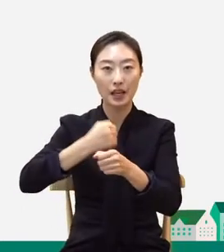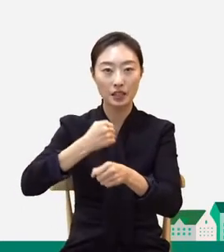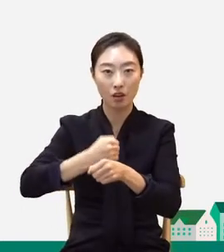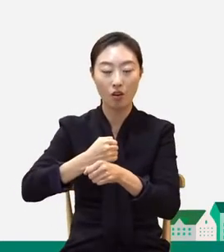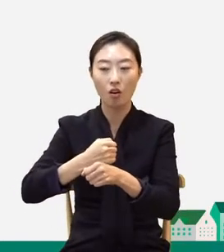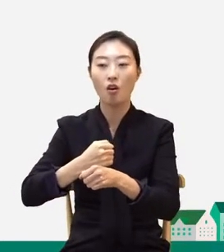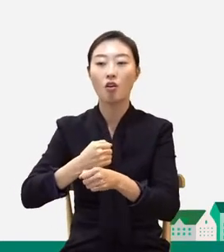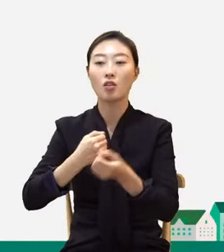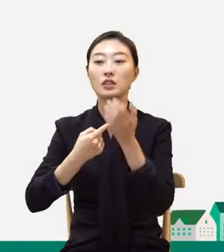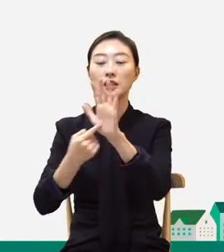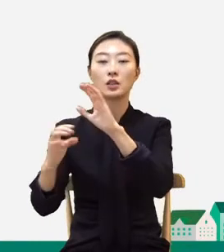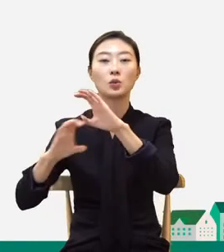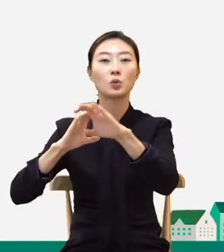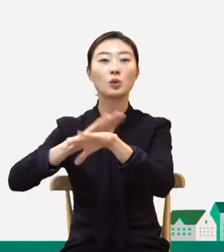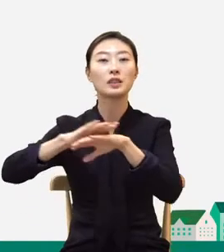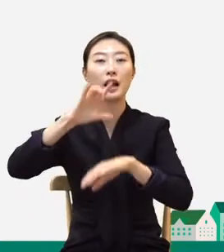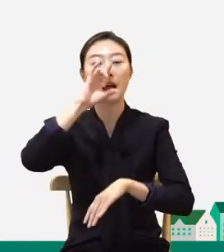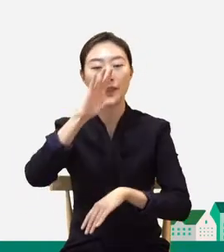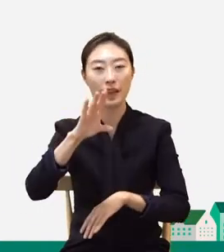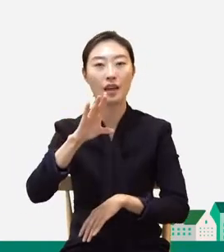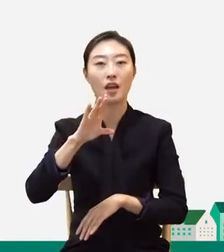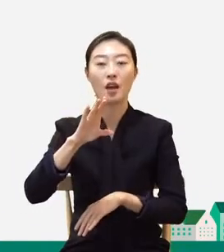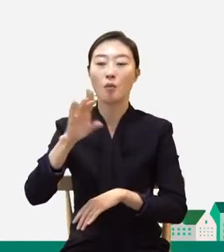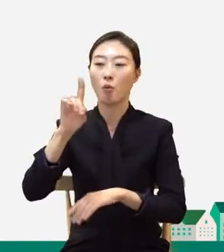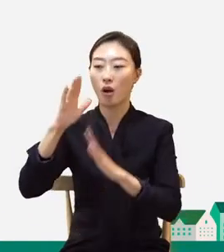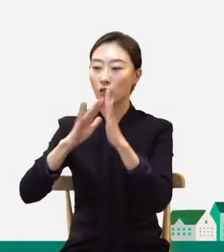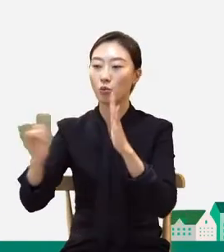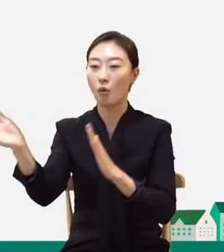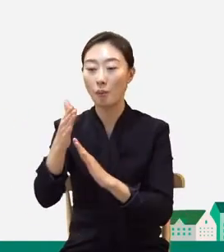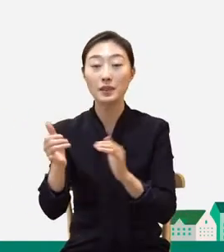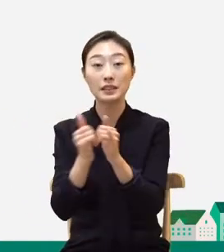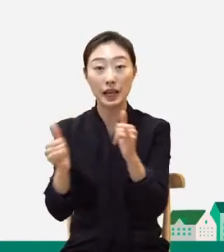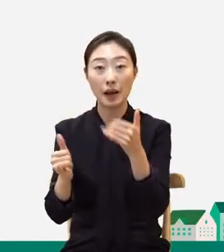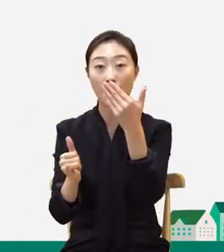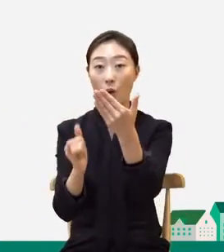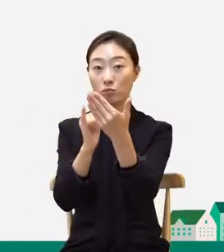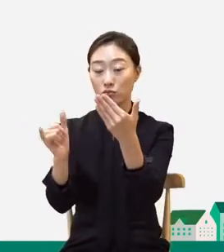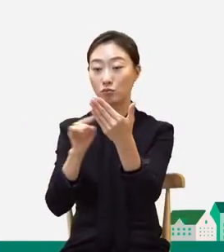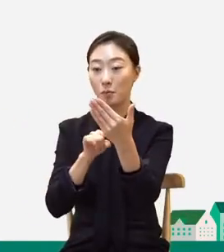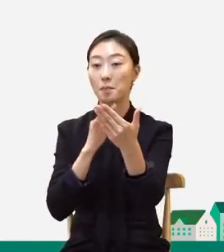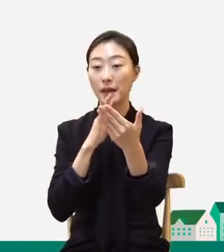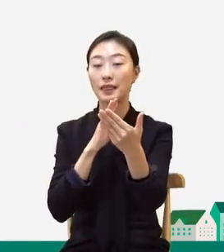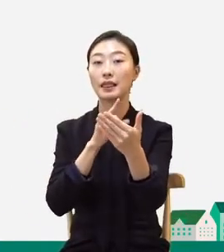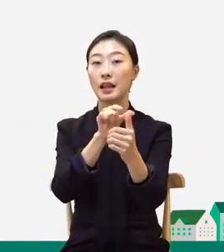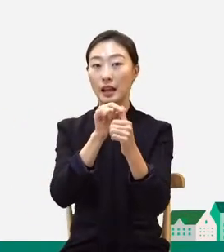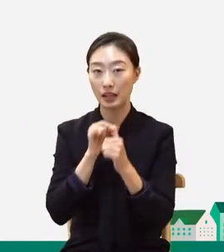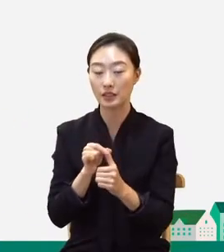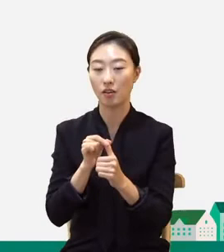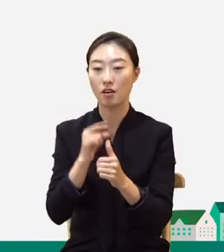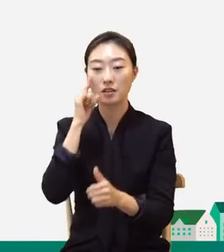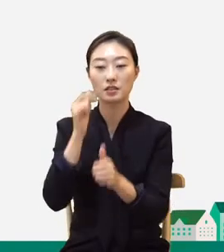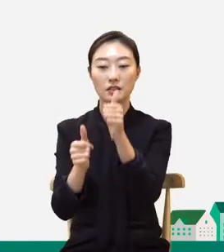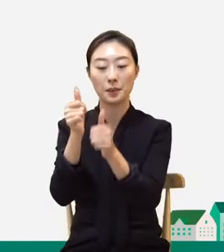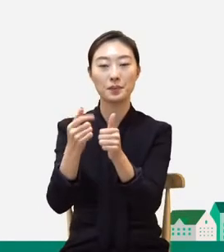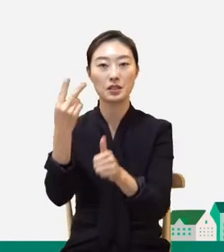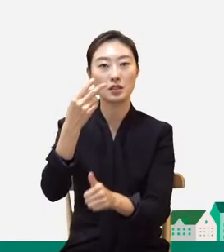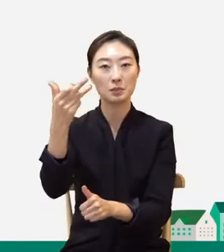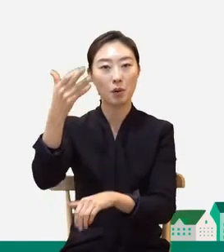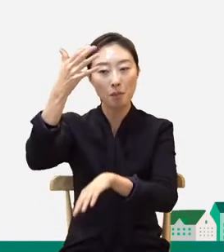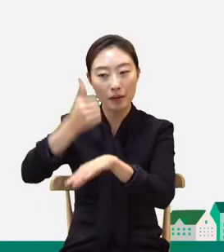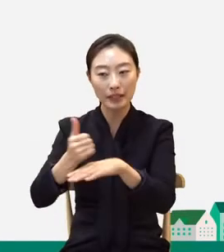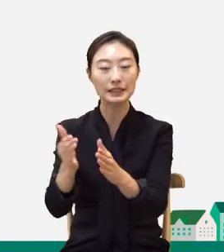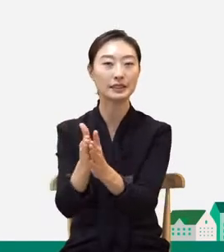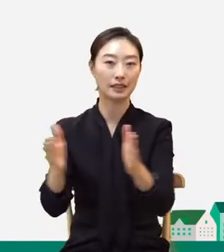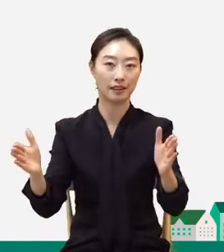어려운 장애인 9분에 대해서 탈시설 지원 시범사업이 2018년도 말에 시작이 되었습니다.